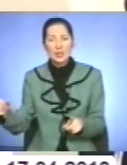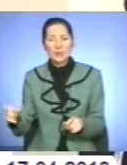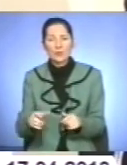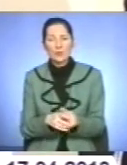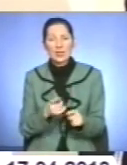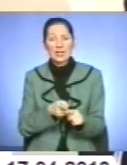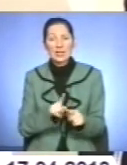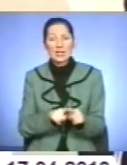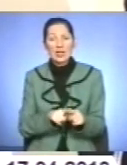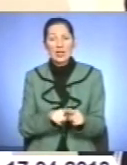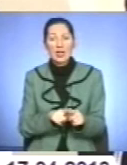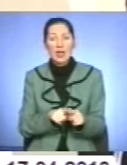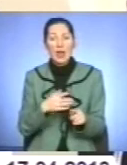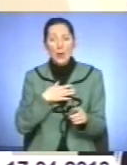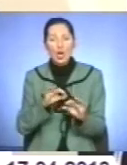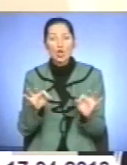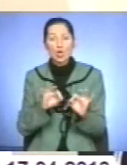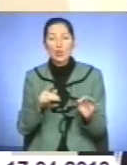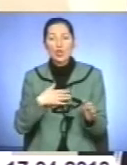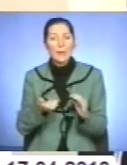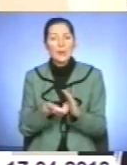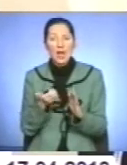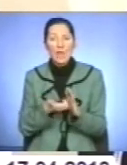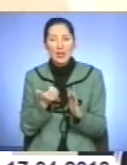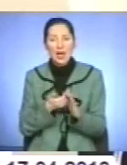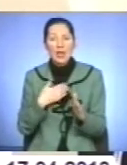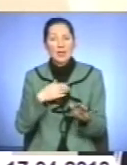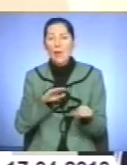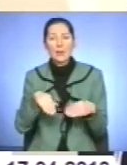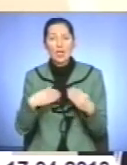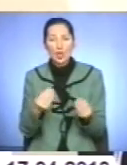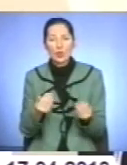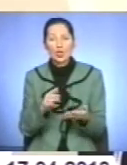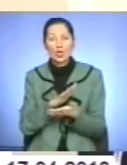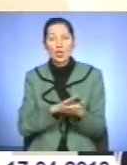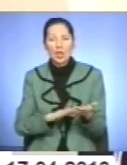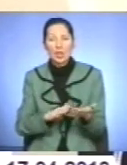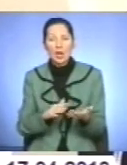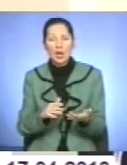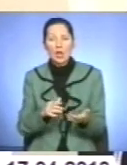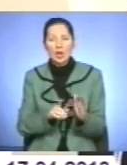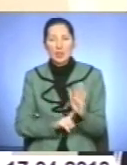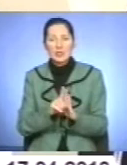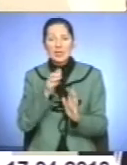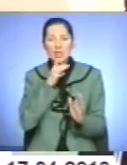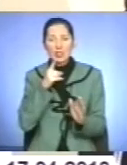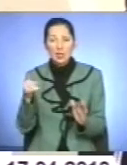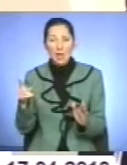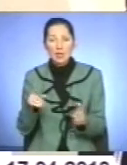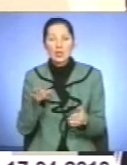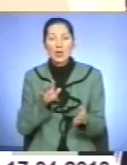І все це ми розказуємо, що нам все не вистачає, а нам не дають, а далі настає час. Як